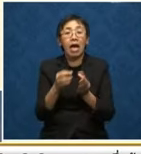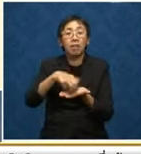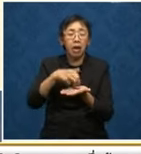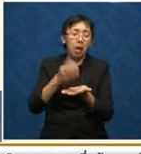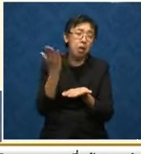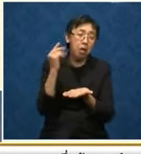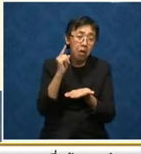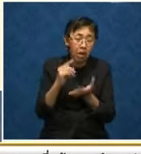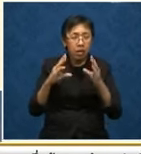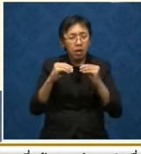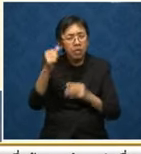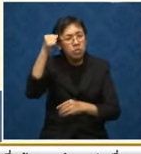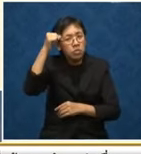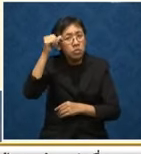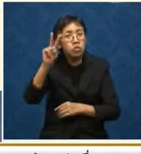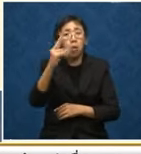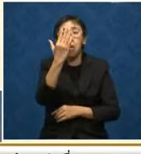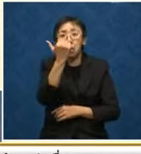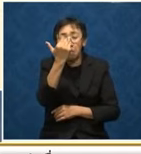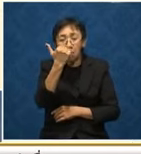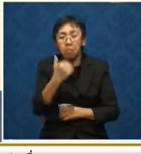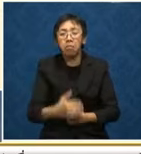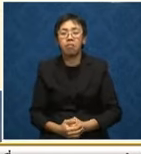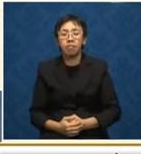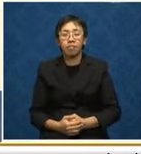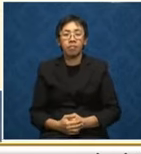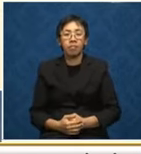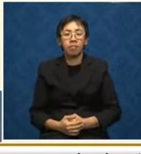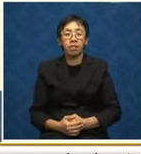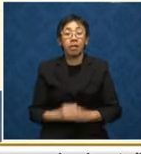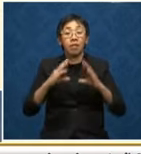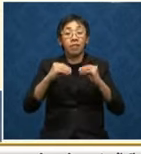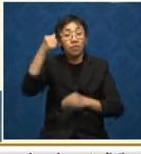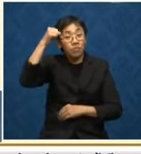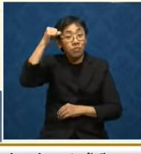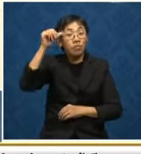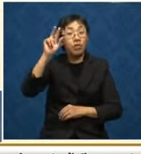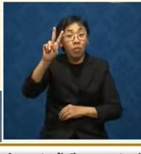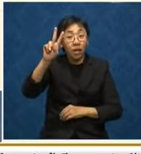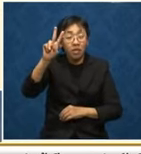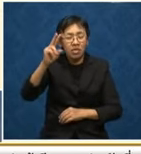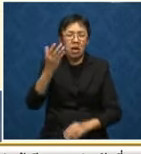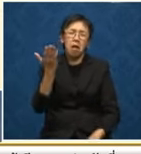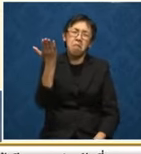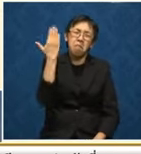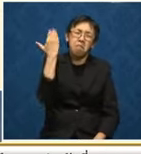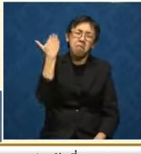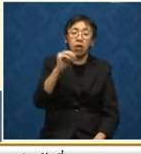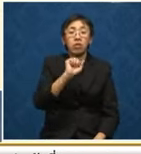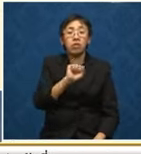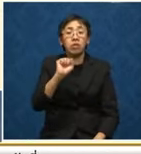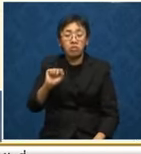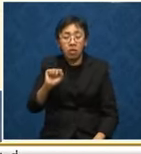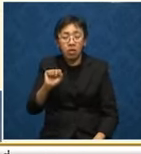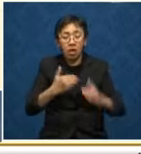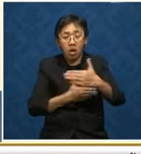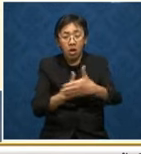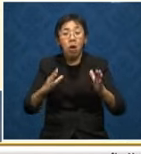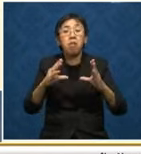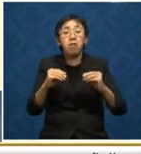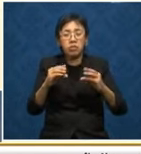ทำไมจึง2วันอันนี้เนื่องจากว่าสภาเดิมๆของเรานะครับเรามีห้องประชุ